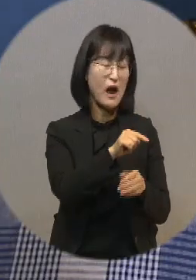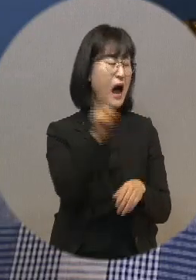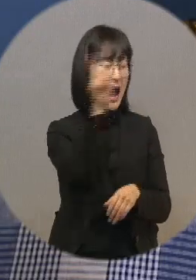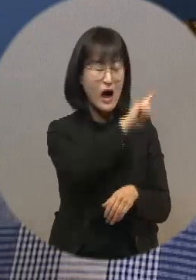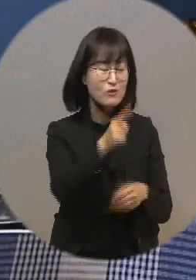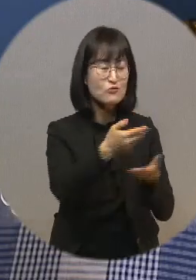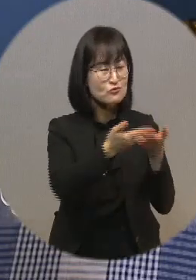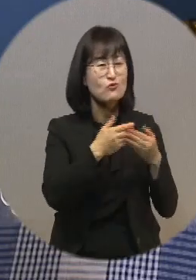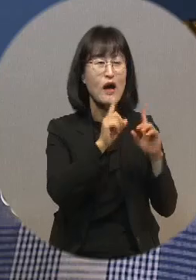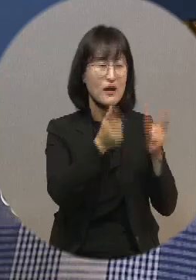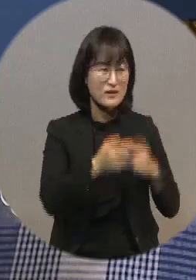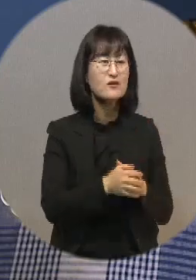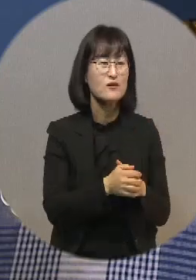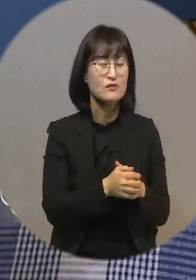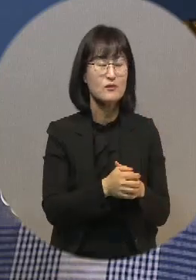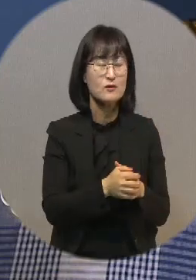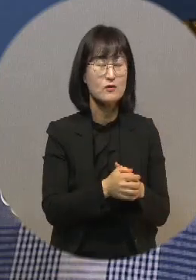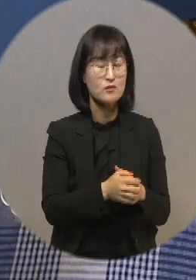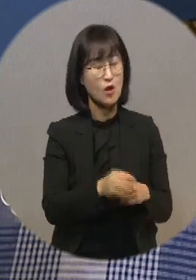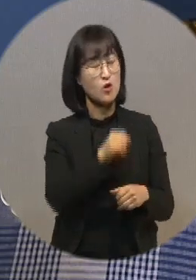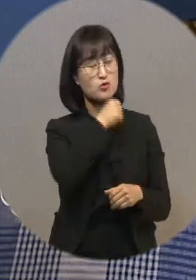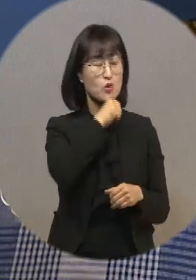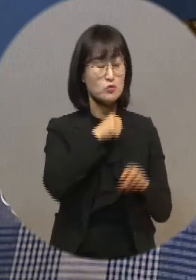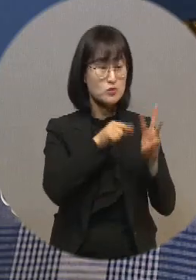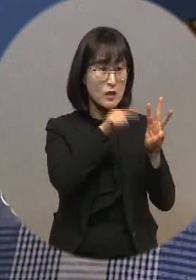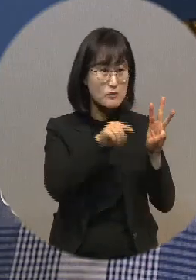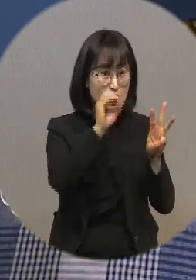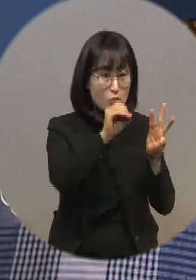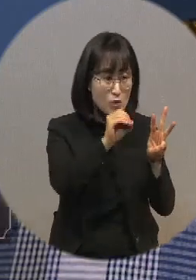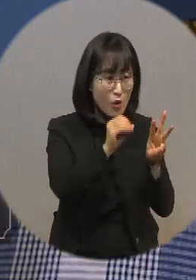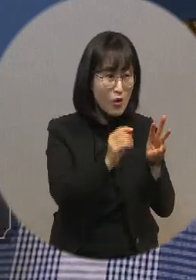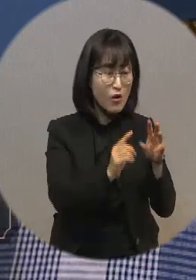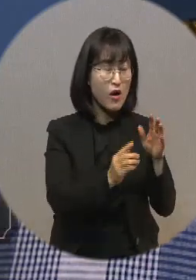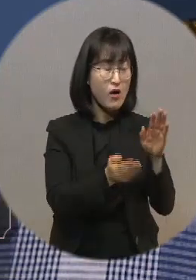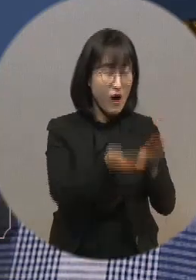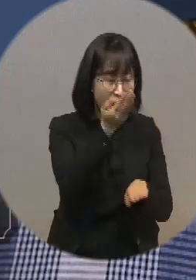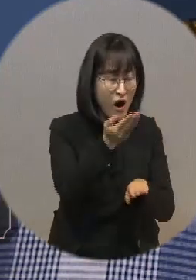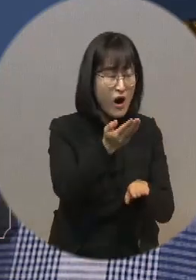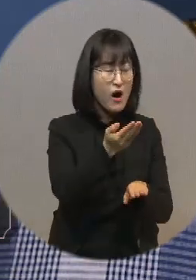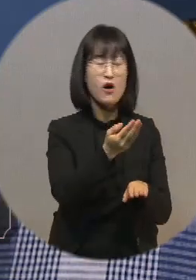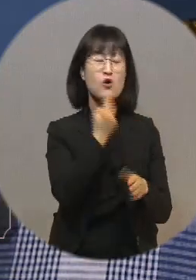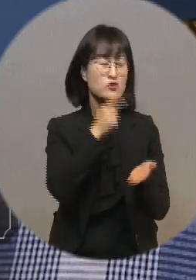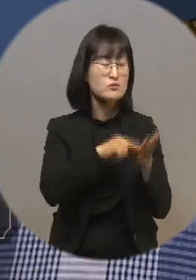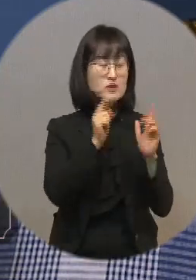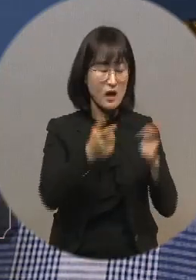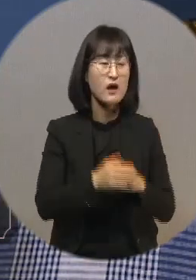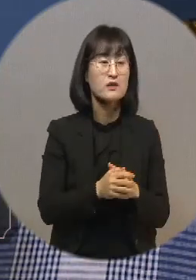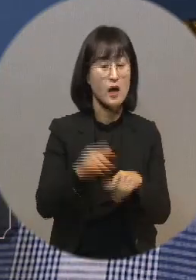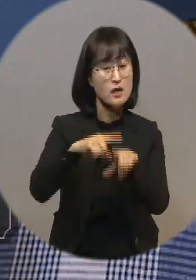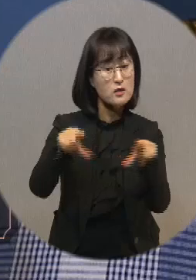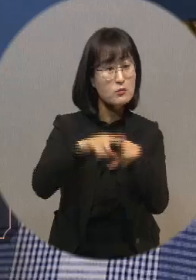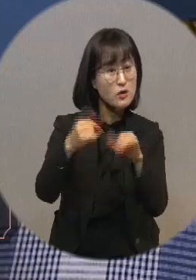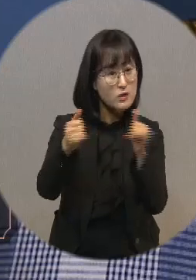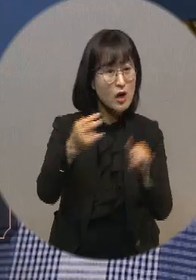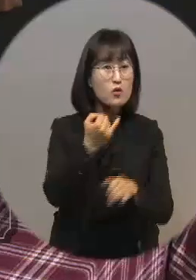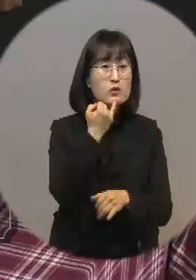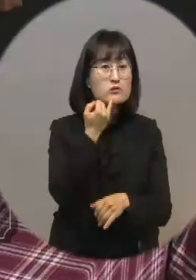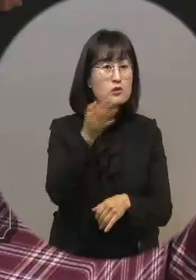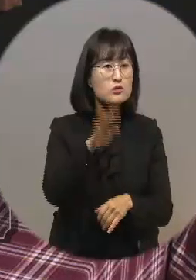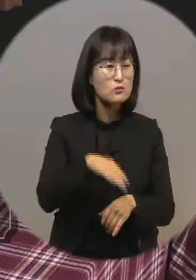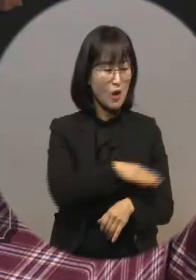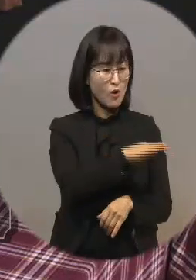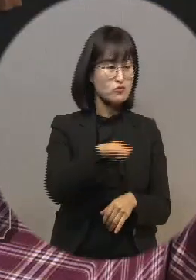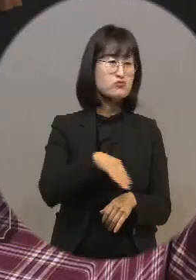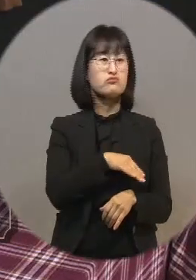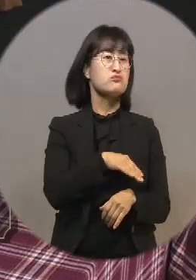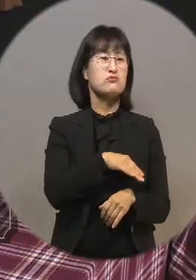않고. 북한에서 왔으니까 힘들 것 같아요. 3.0을 넘기기가 너무 쉽지 않은 거예요. 이게 약간 일반 학생들에게 3.0은 좀 하면 되는 거지만 우리는 사실 F만